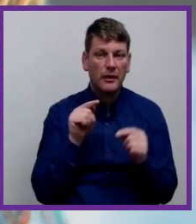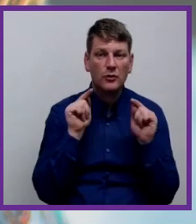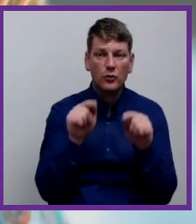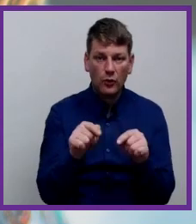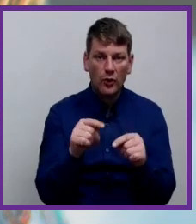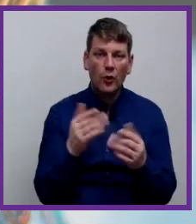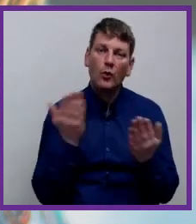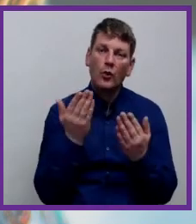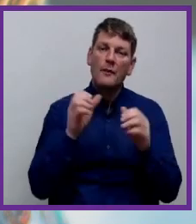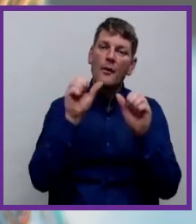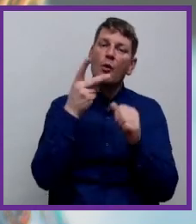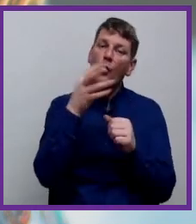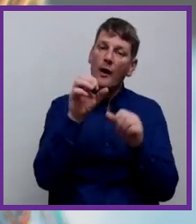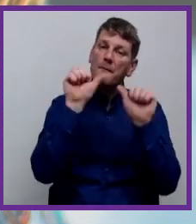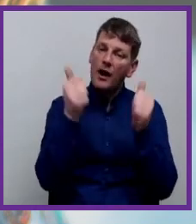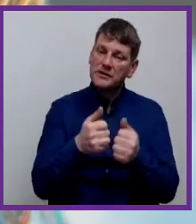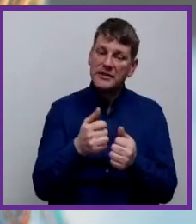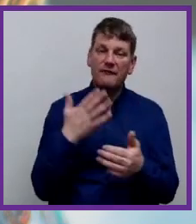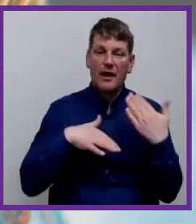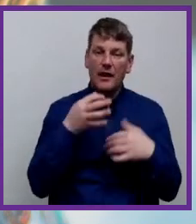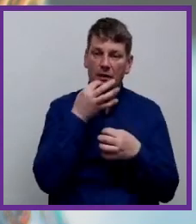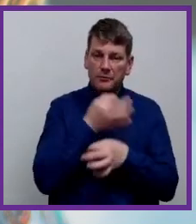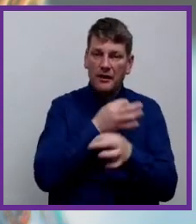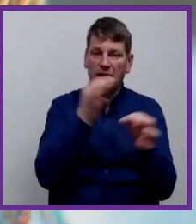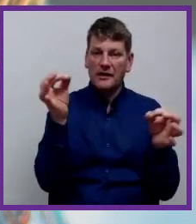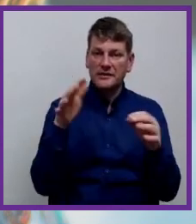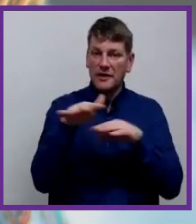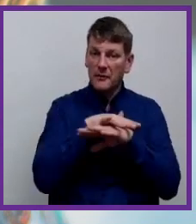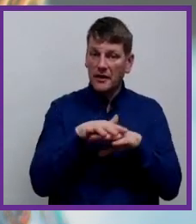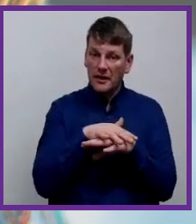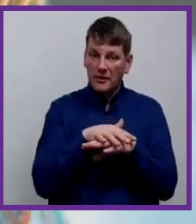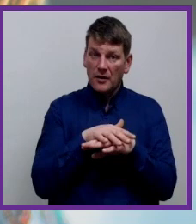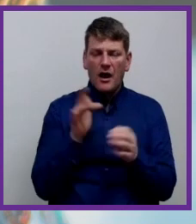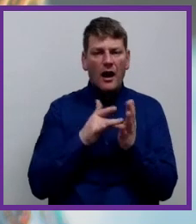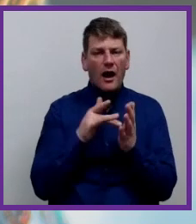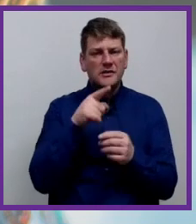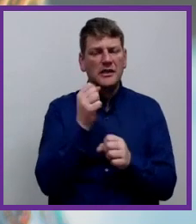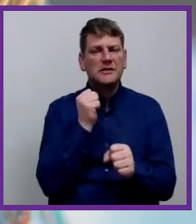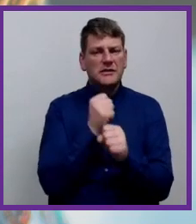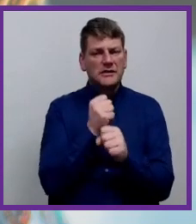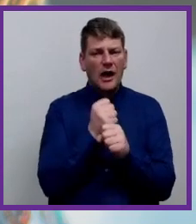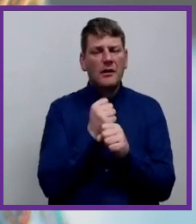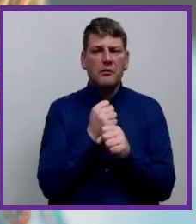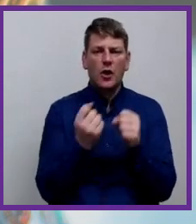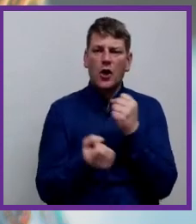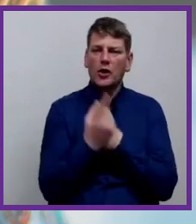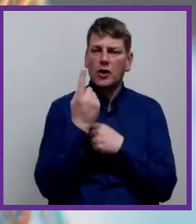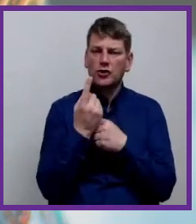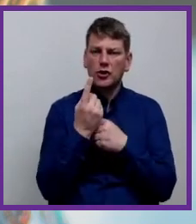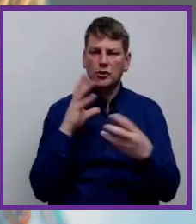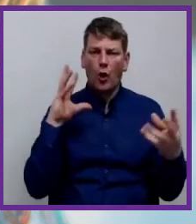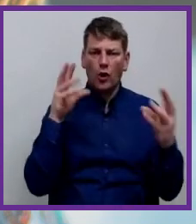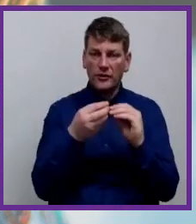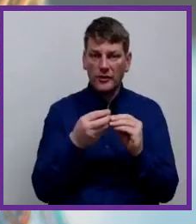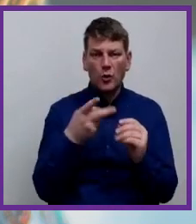ko mākslinieks ir vēlējies pateikt sabiedrībai, tad kāds varētu būt šī darba radīšanas konteksts, ko varētu